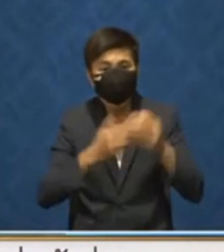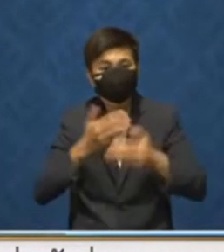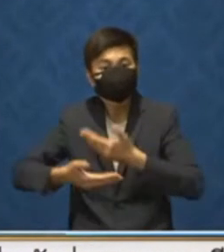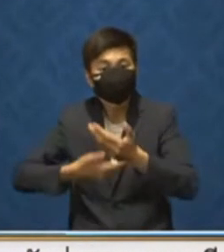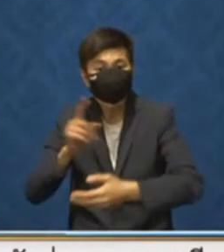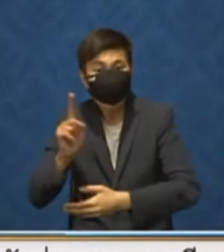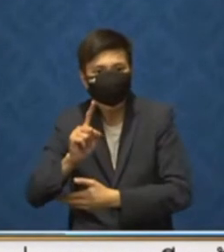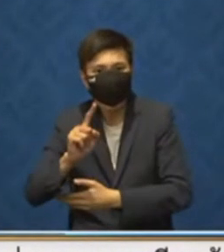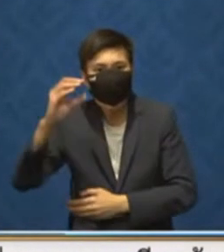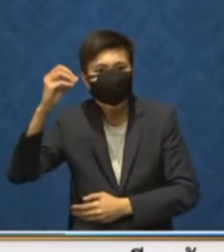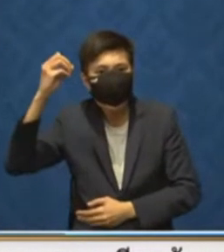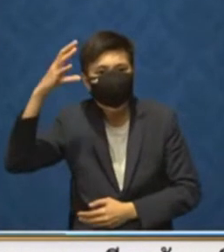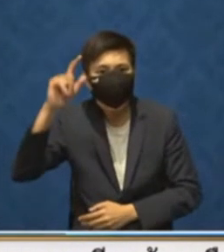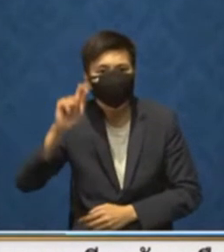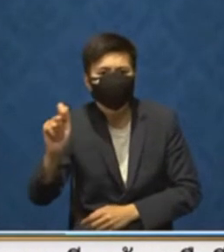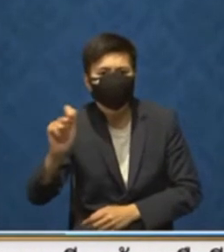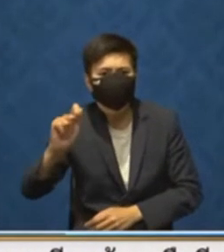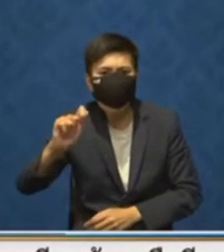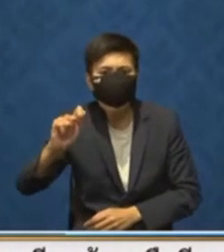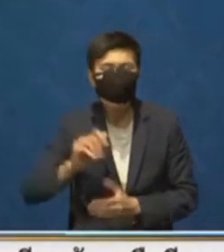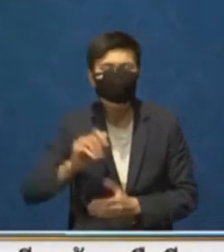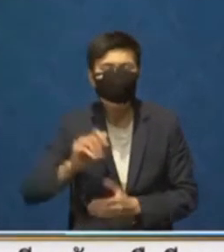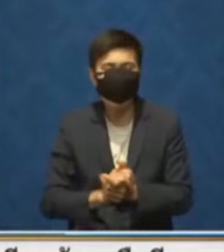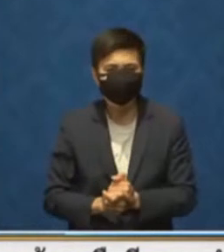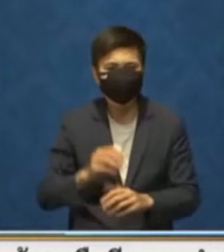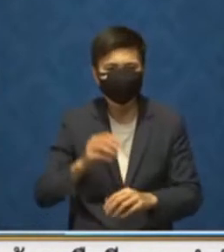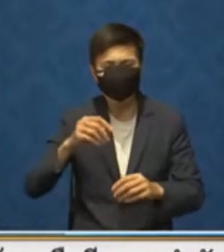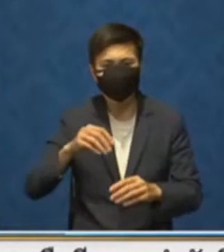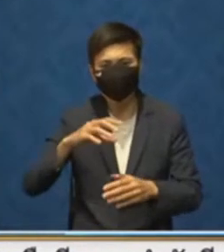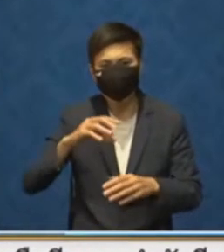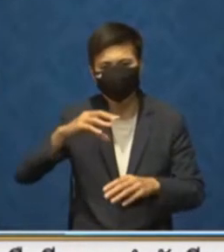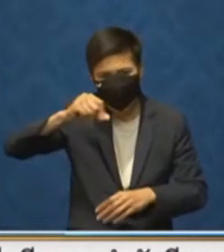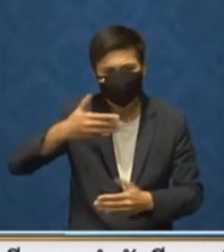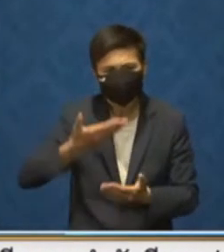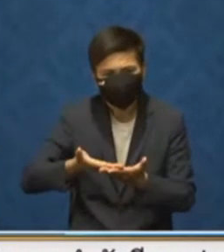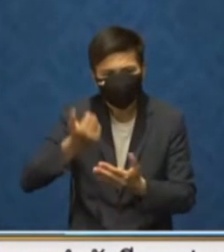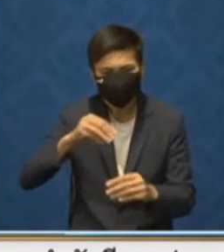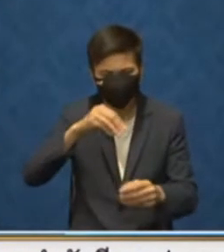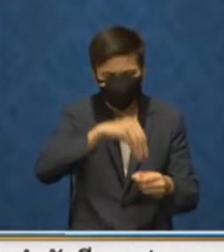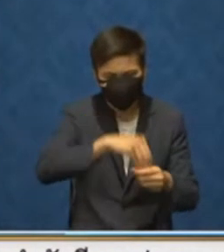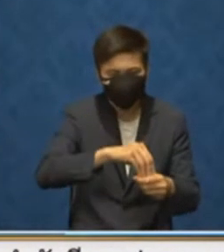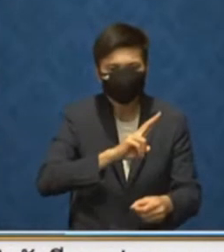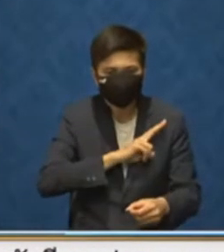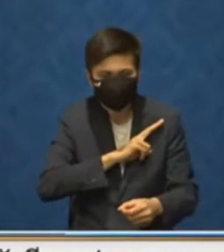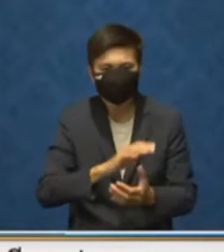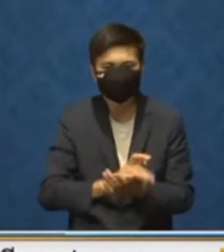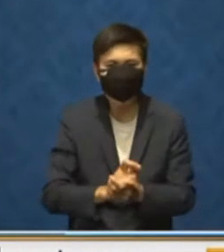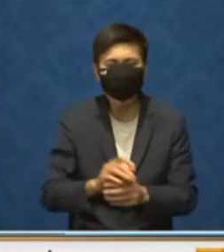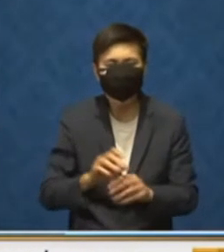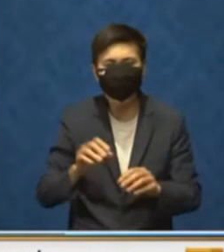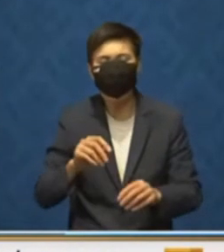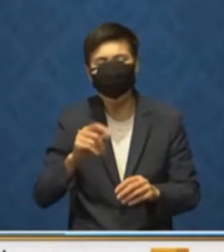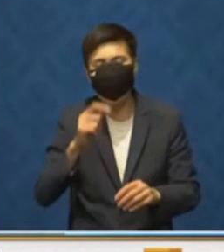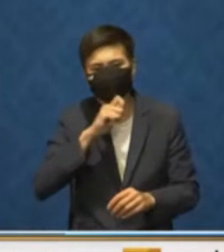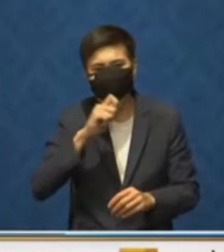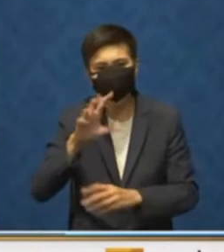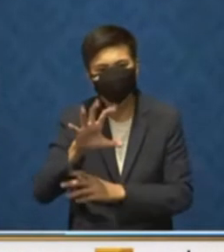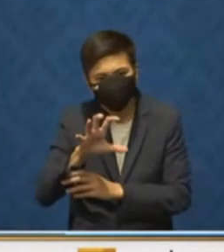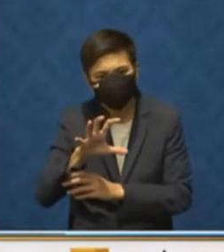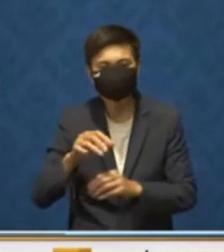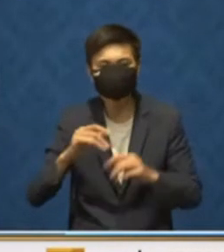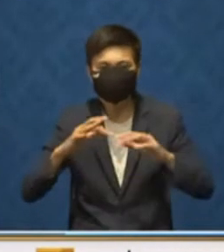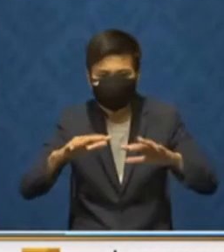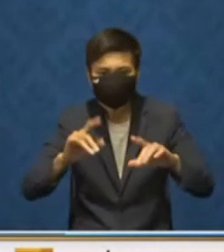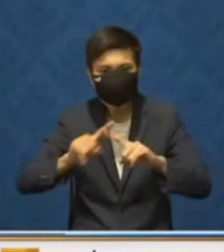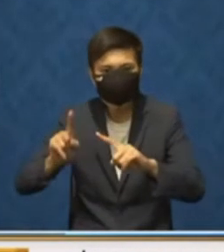มะนาวแพงให้ไปปลูกกินเองอาหารทะเลแพงให้คุณรวยกินนะครับปลูกข้าวไม่ได้